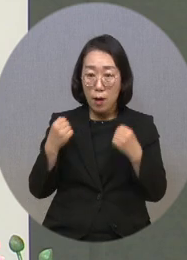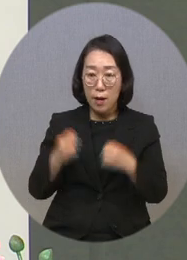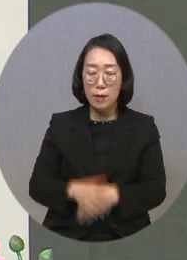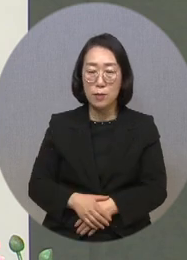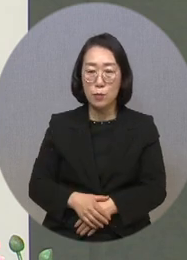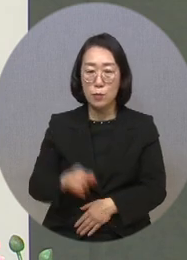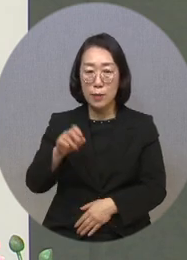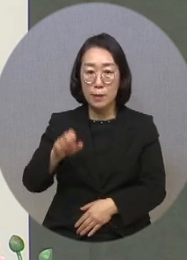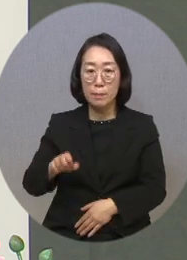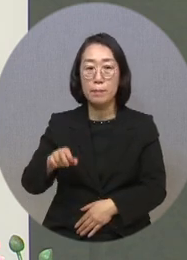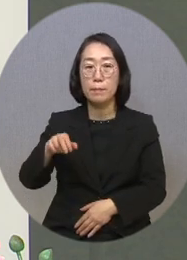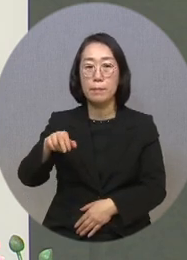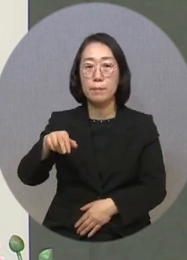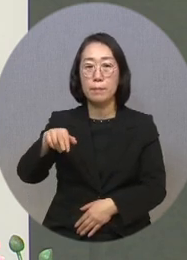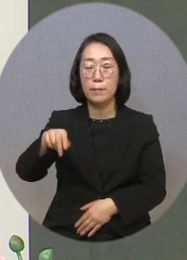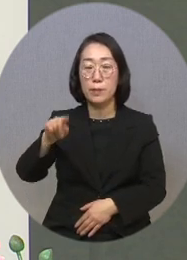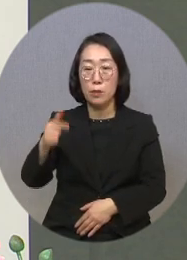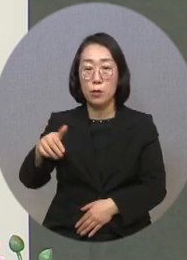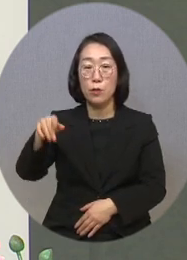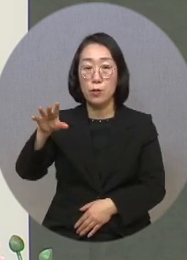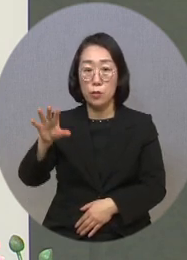오늘